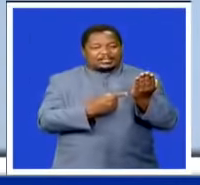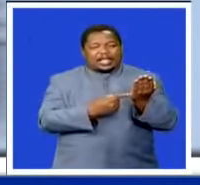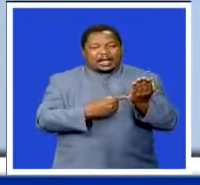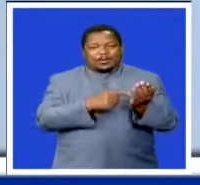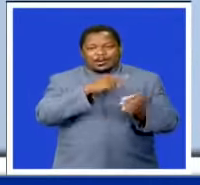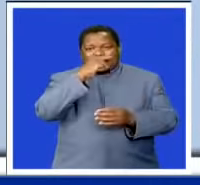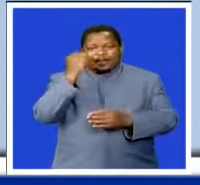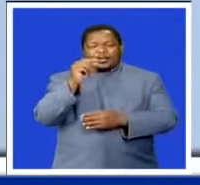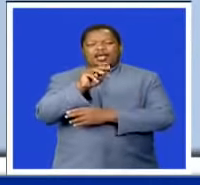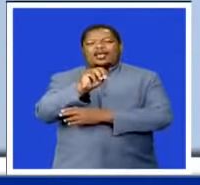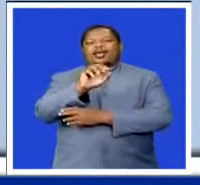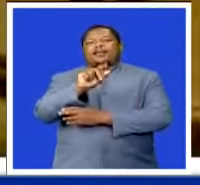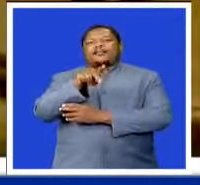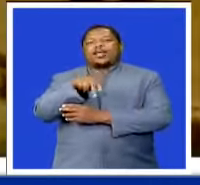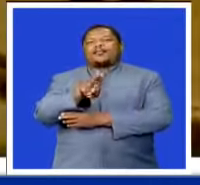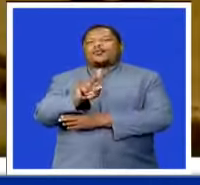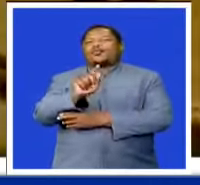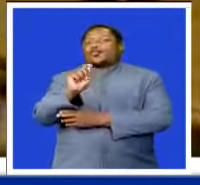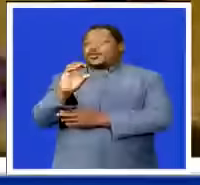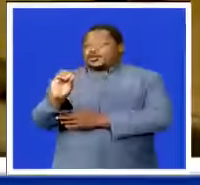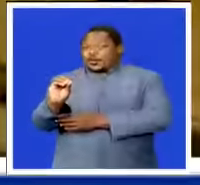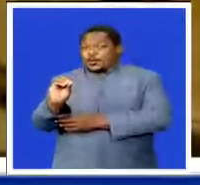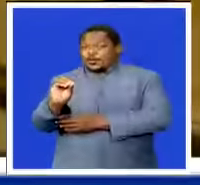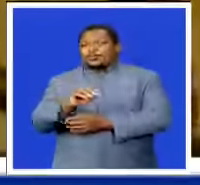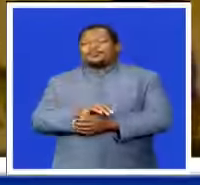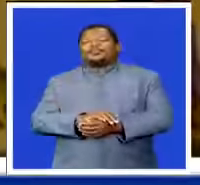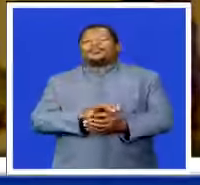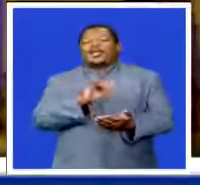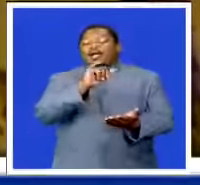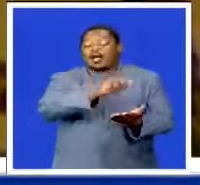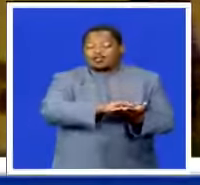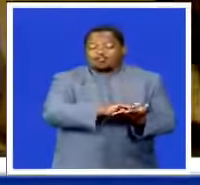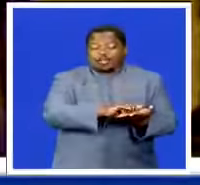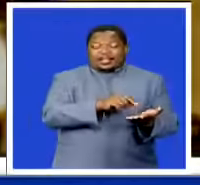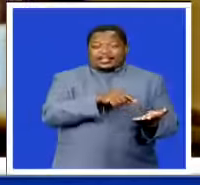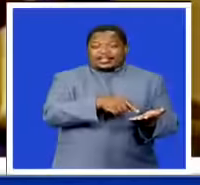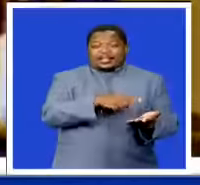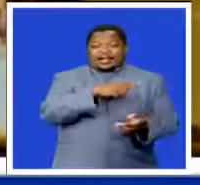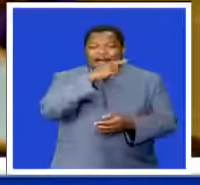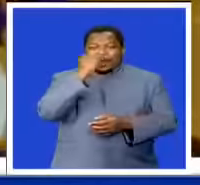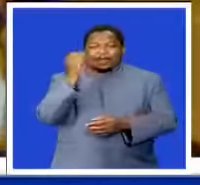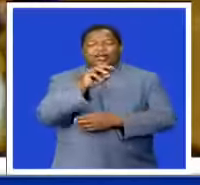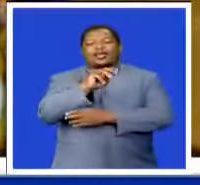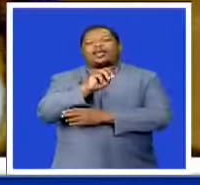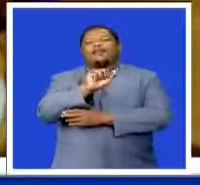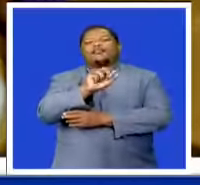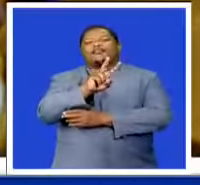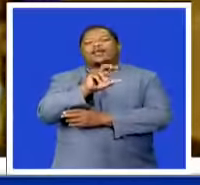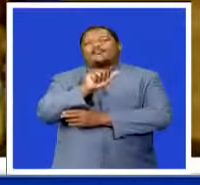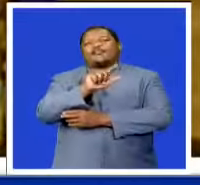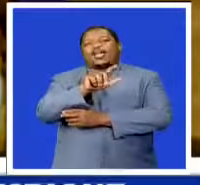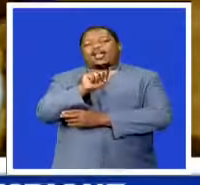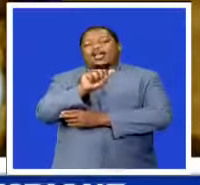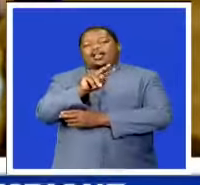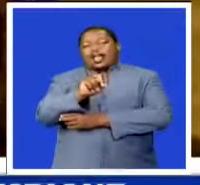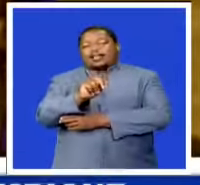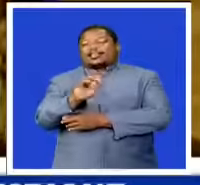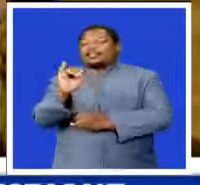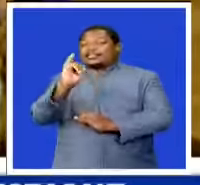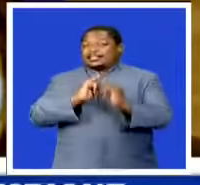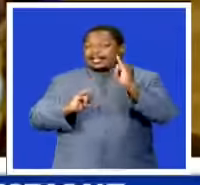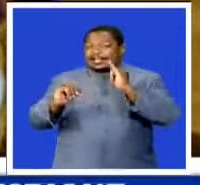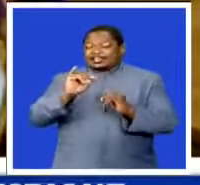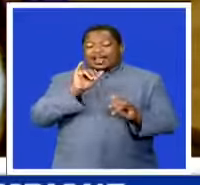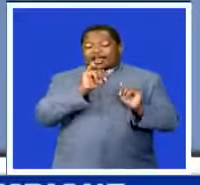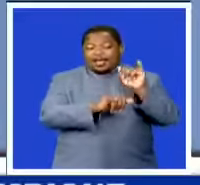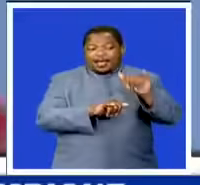iMaputo. Mhlekazi ufikele esikhumulweni setindiza lesikule nhlokodolobha iMavalan International Airport kanzi njengoba